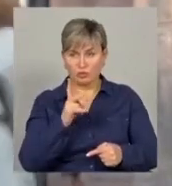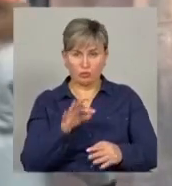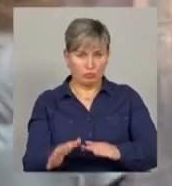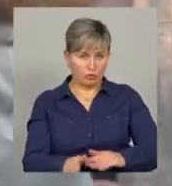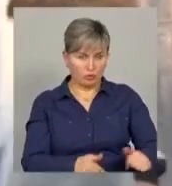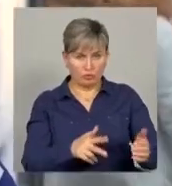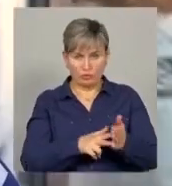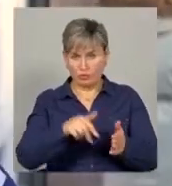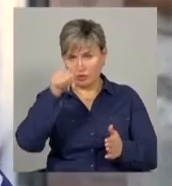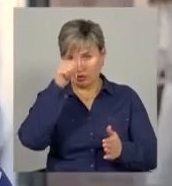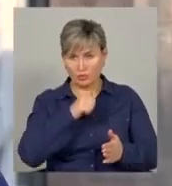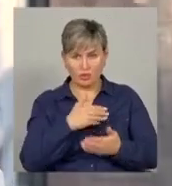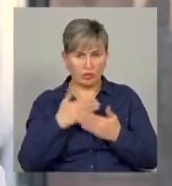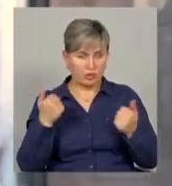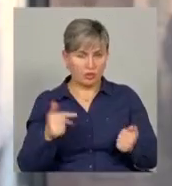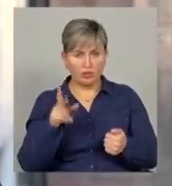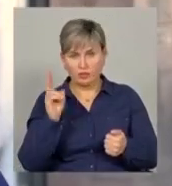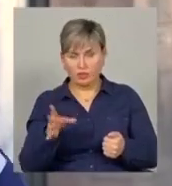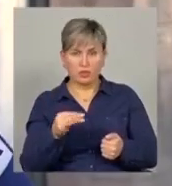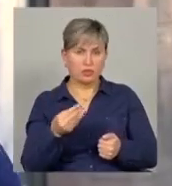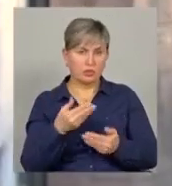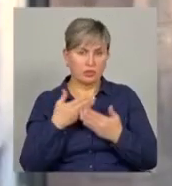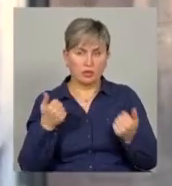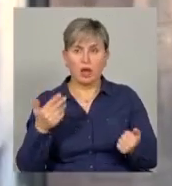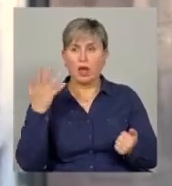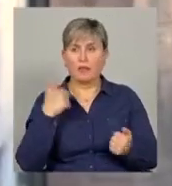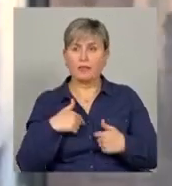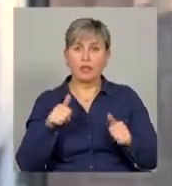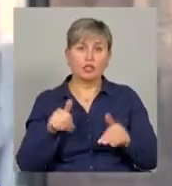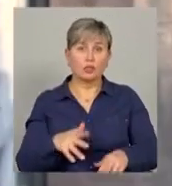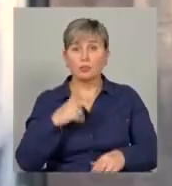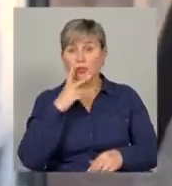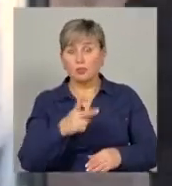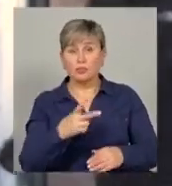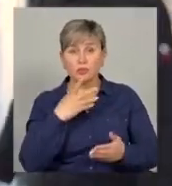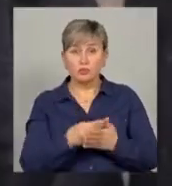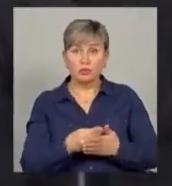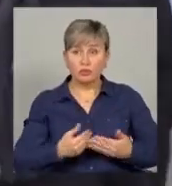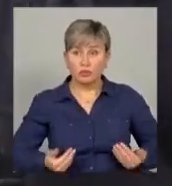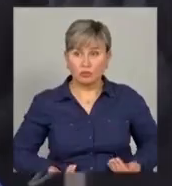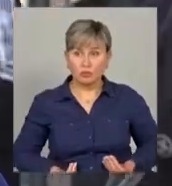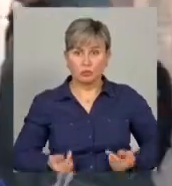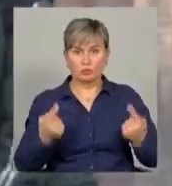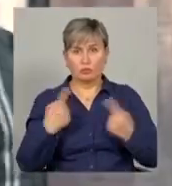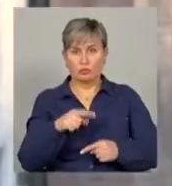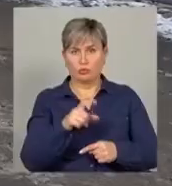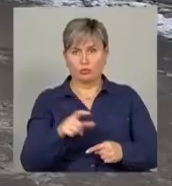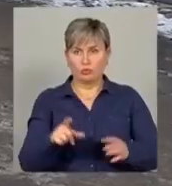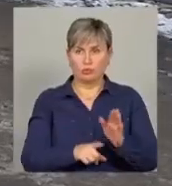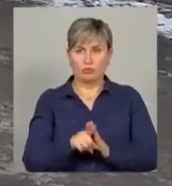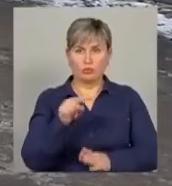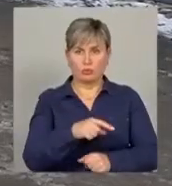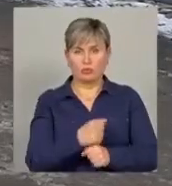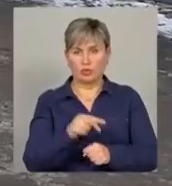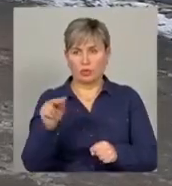уже 8 месяцев, нет ни квартиры, ни денег. А когда я решил посмотреть на свое жилье, выяснилось, что другие люди начали там